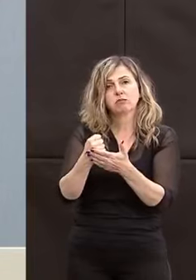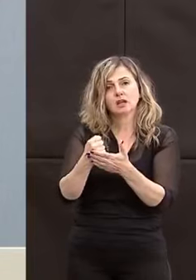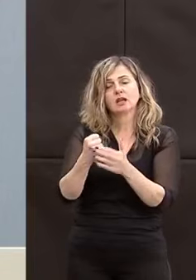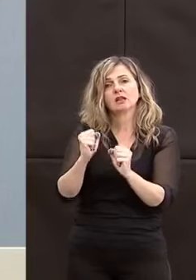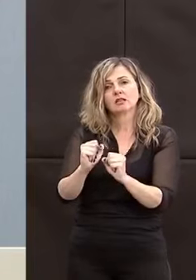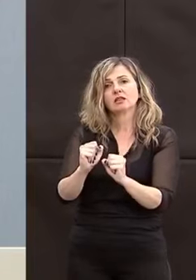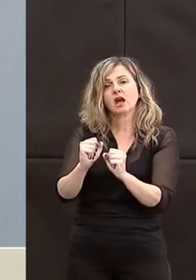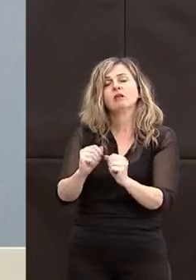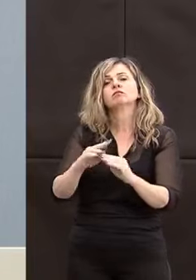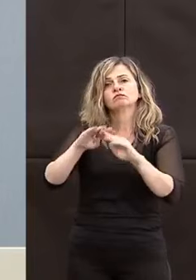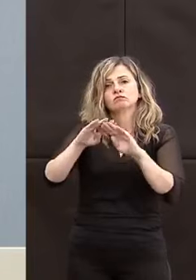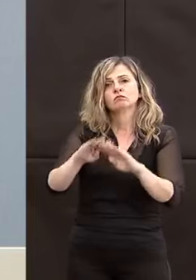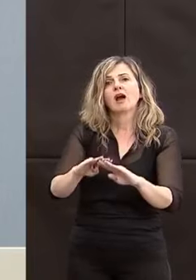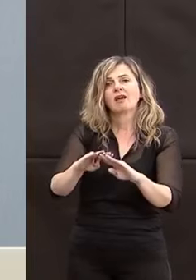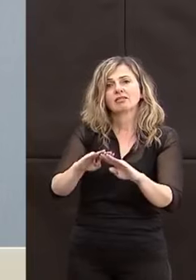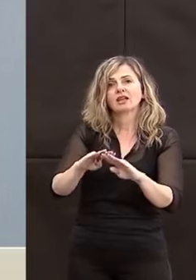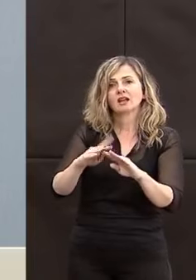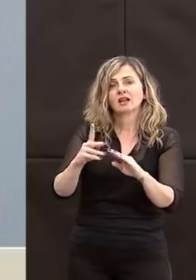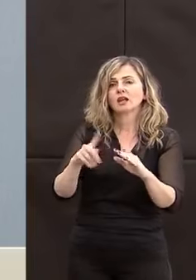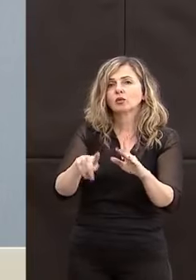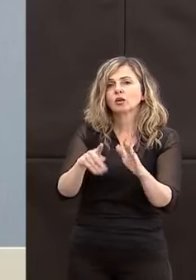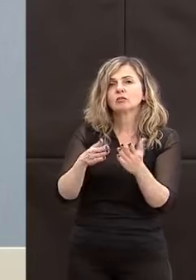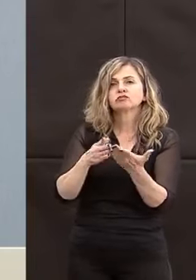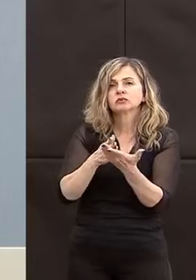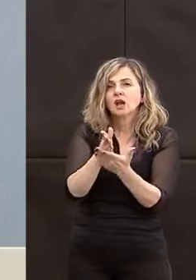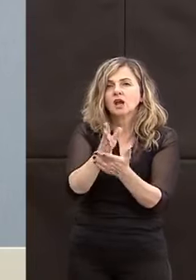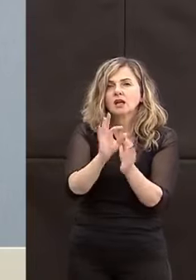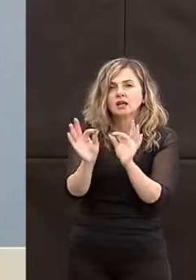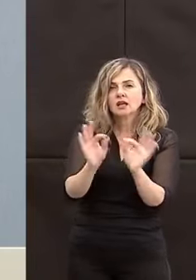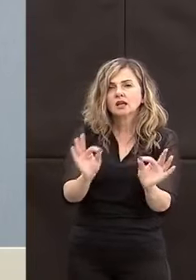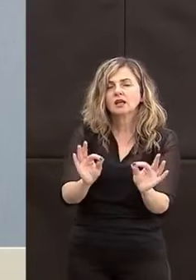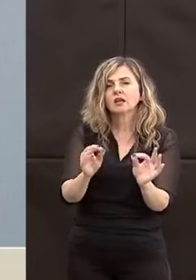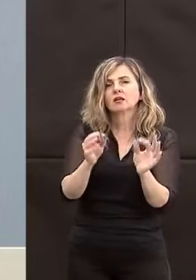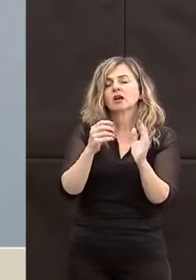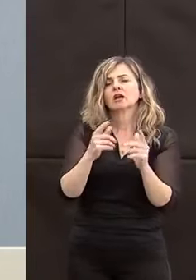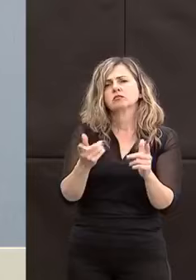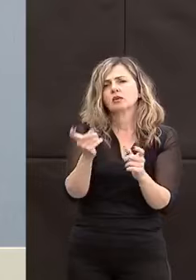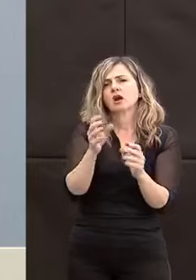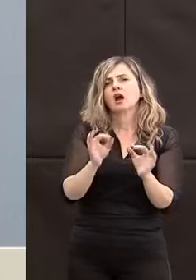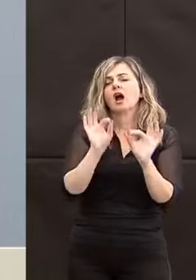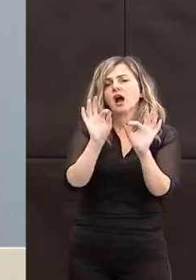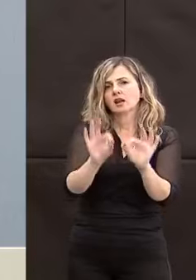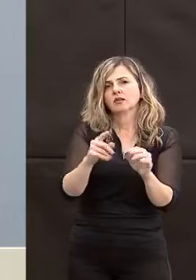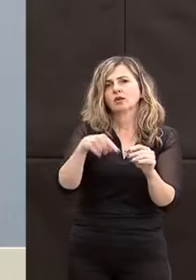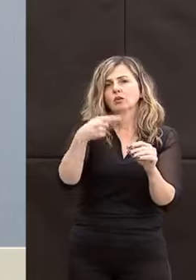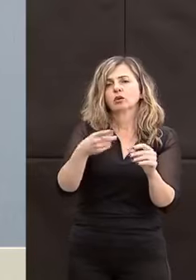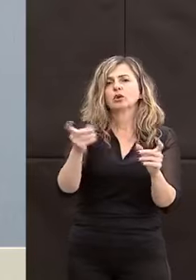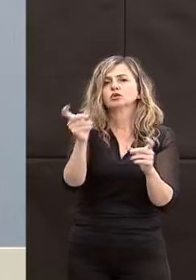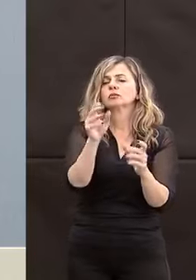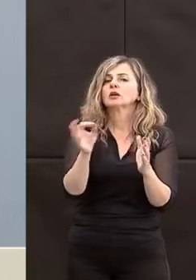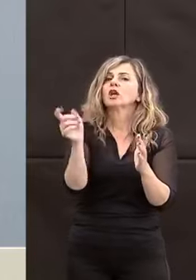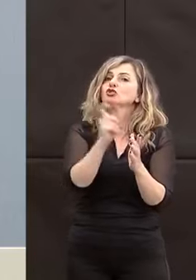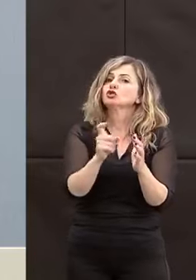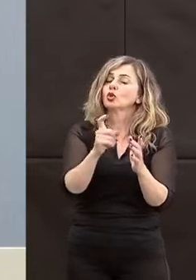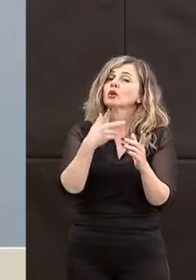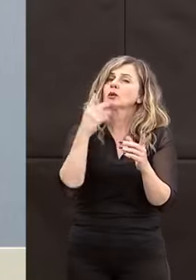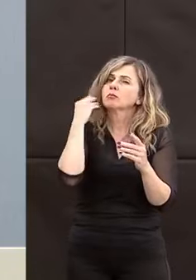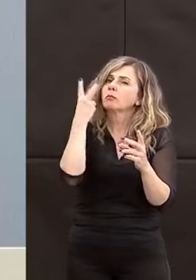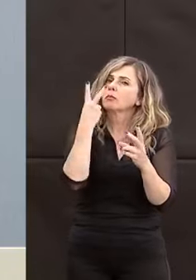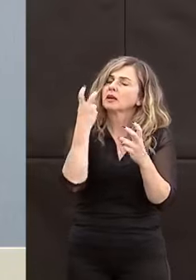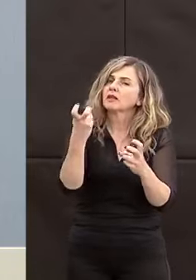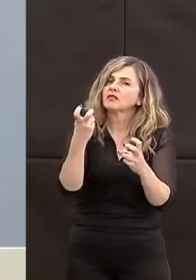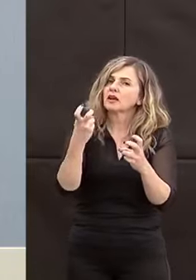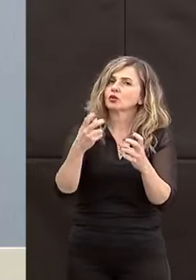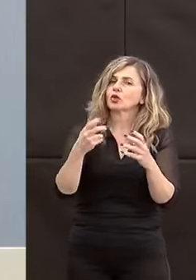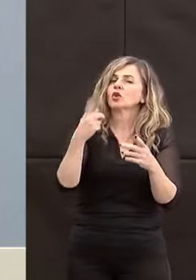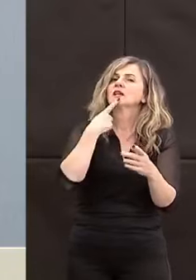quelle linee che sicuramente arriveranno nei prossimi giorni e che dovranno di stanziare i clienti 11